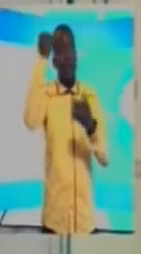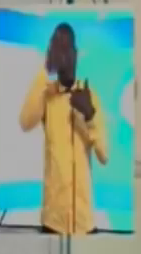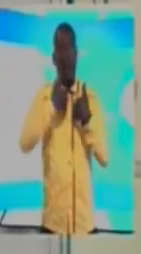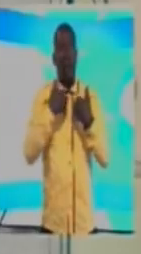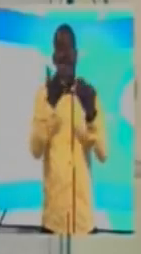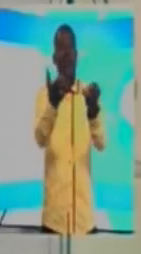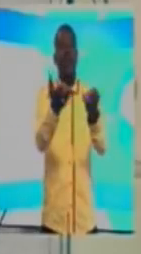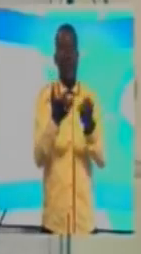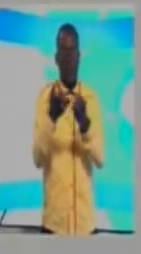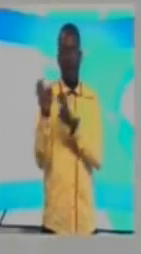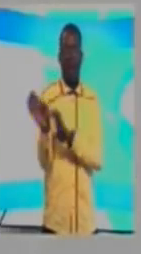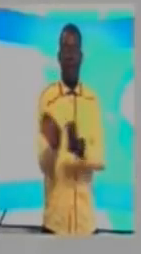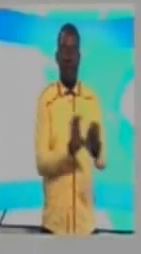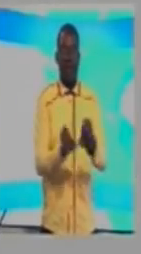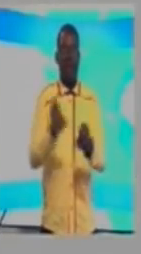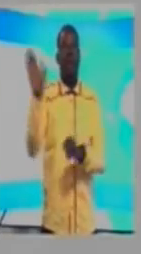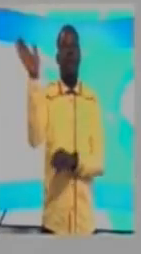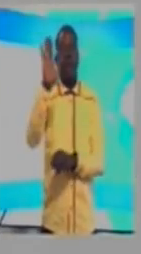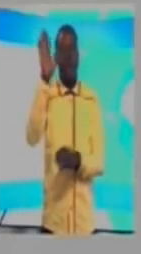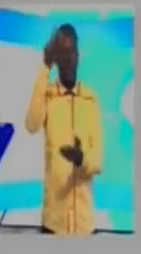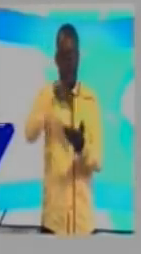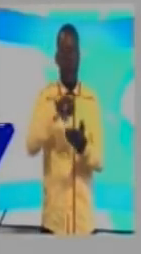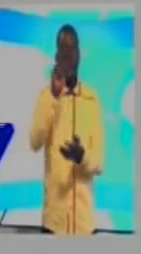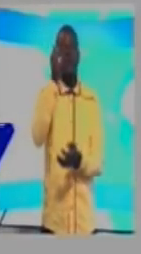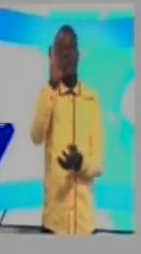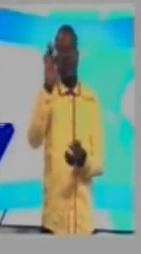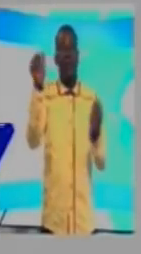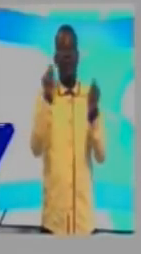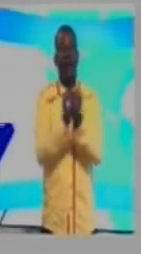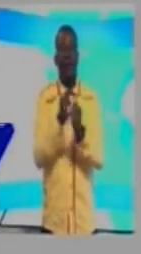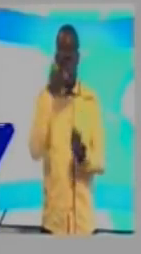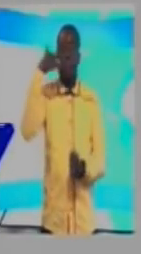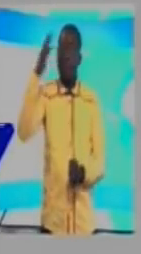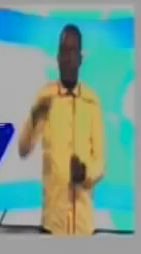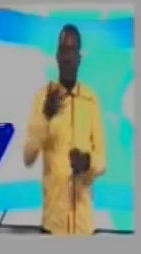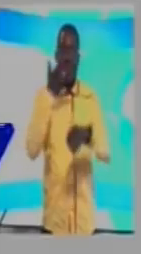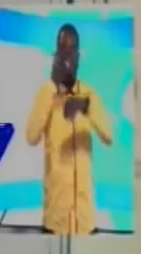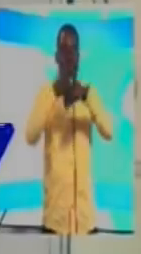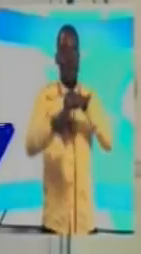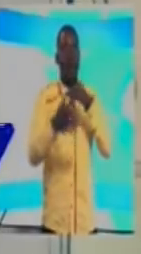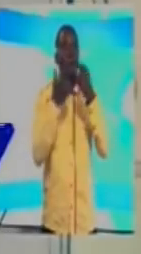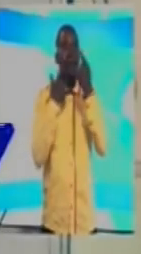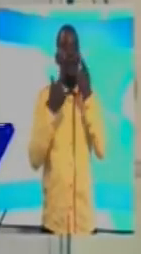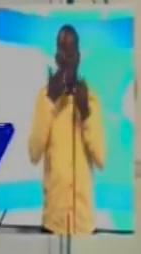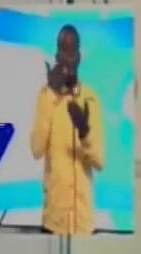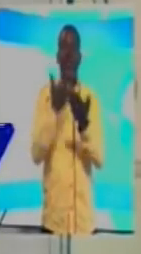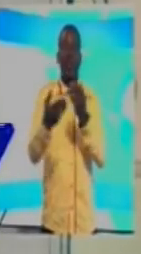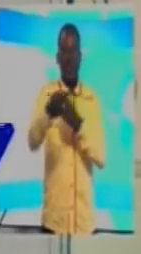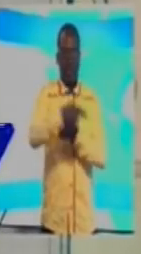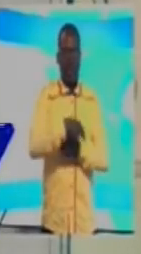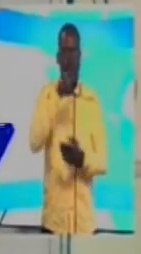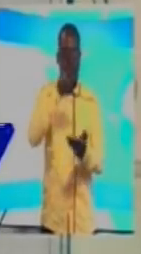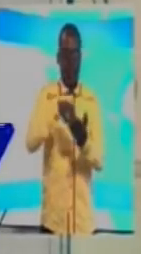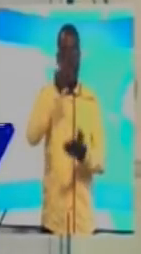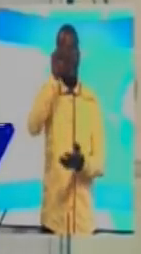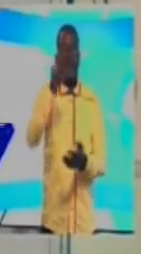un seul à formuler, au revoir, 2019 avec son lot de malheurs, de sang et de larmes, et bonjour 2020